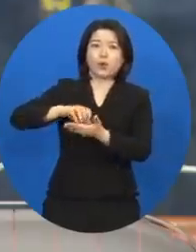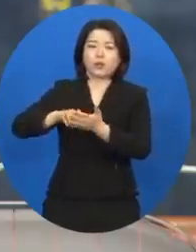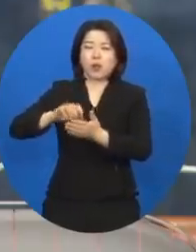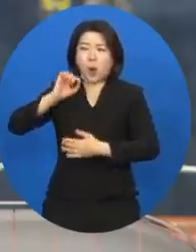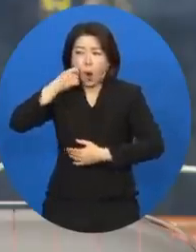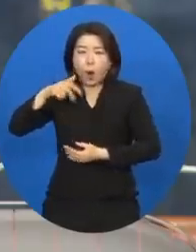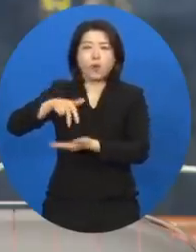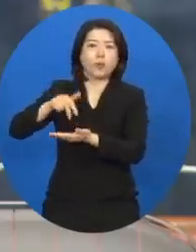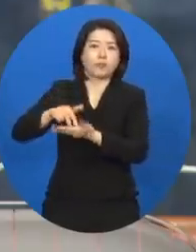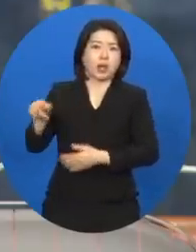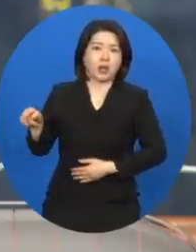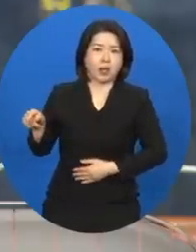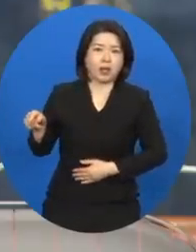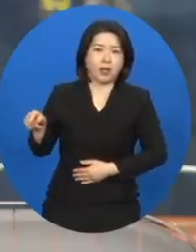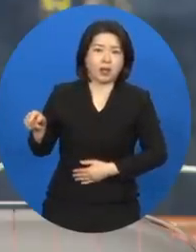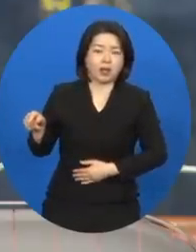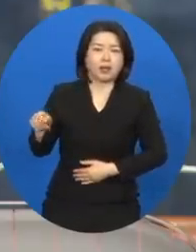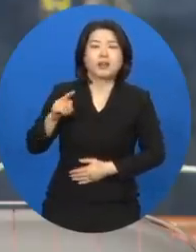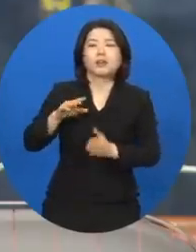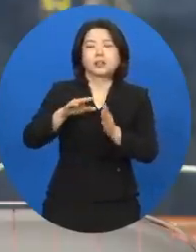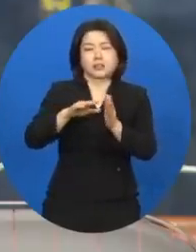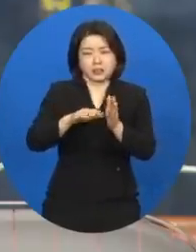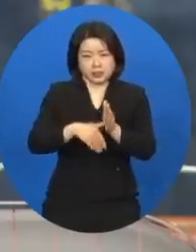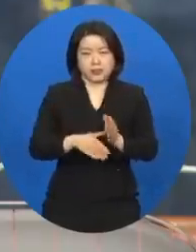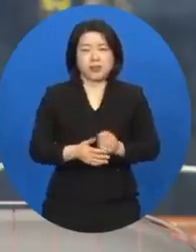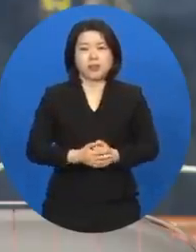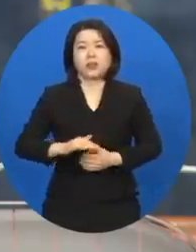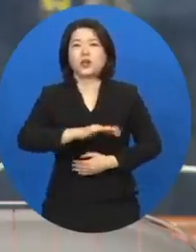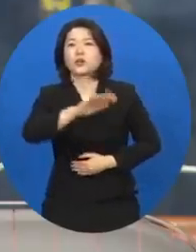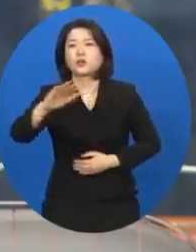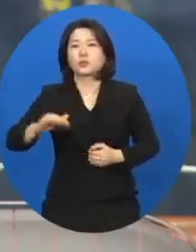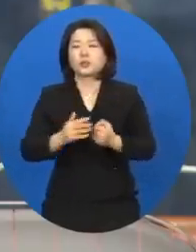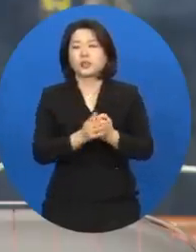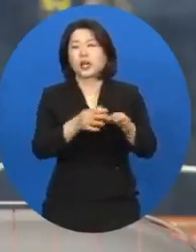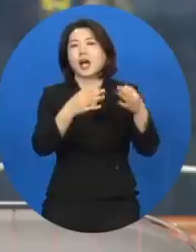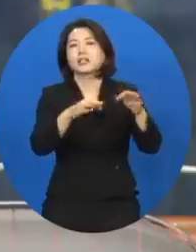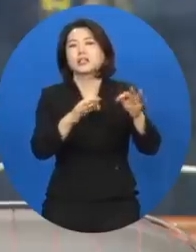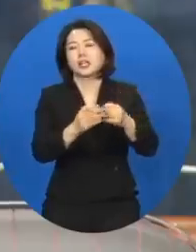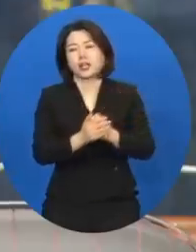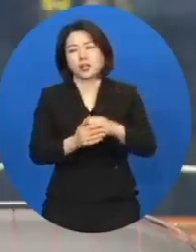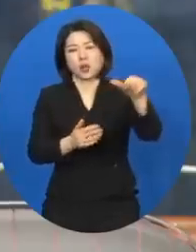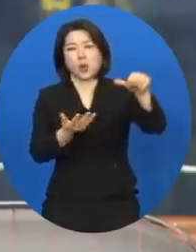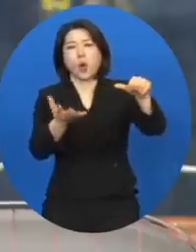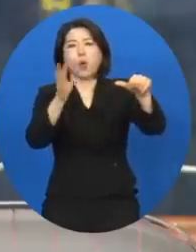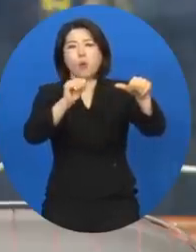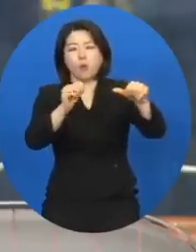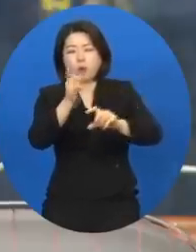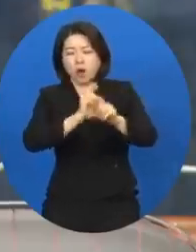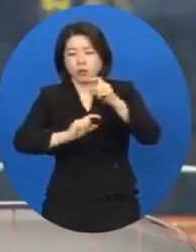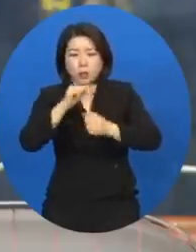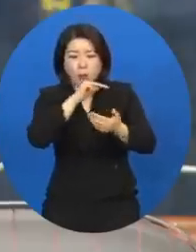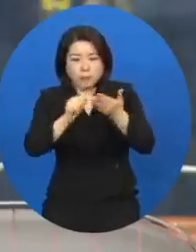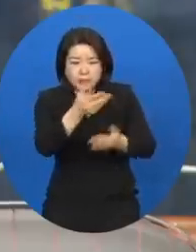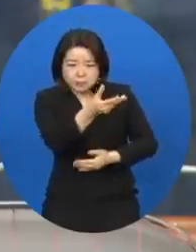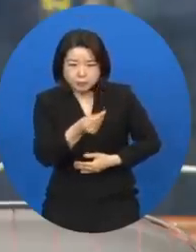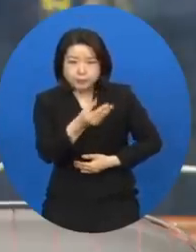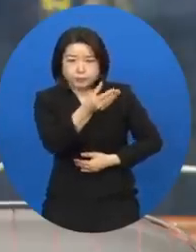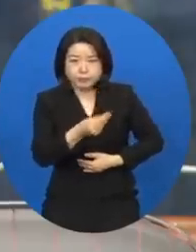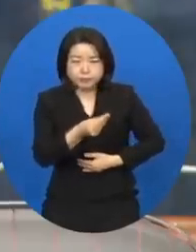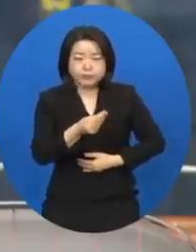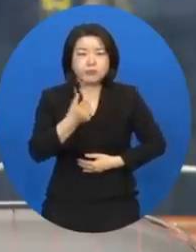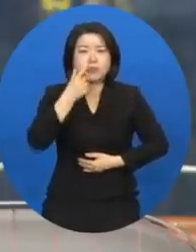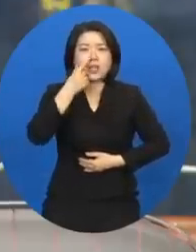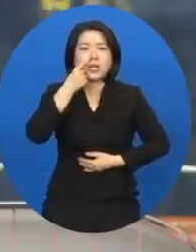겁니다. 그때 우리가 은행에 5억을 더 부채를 얻어서